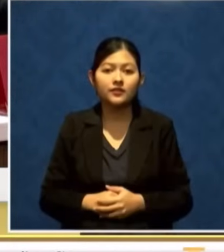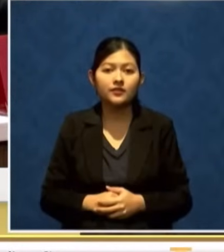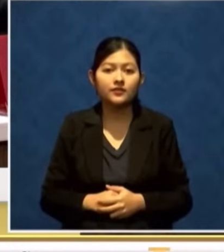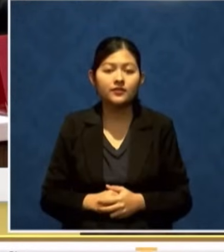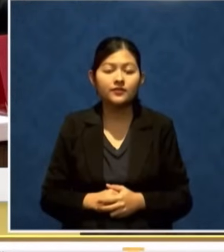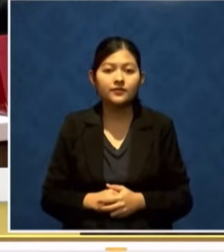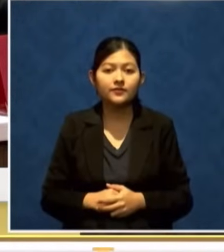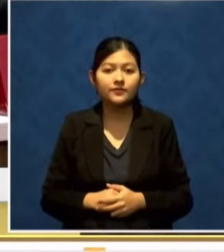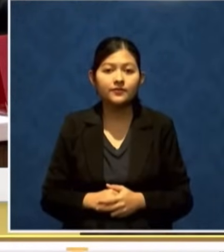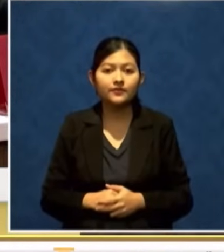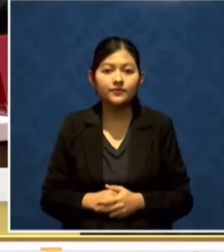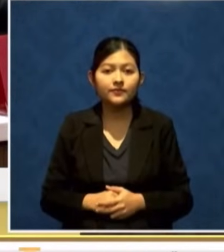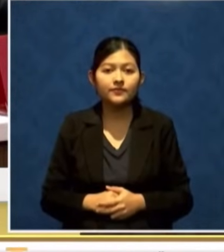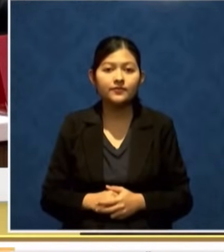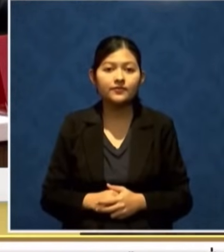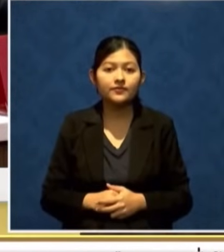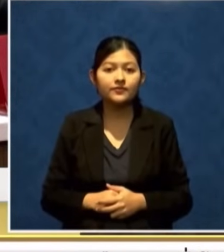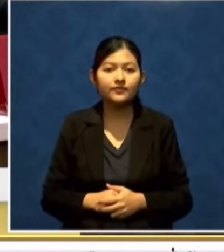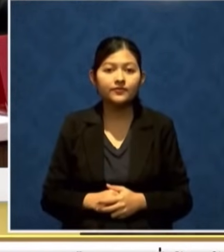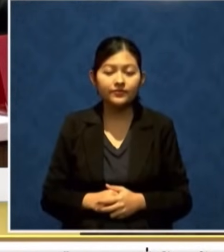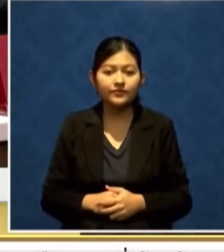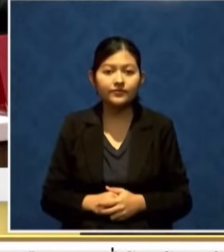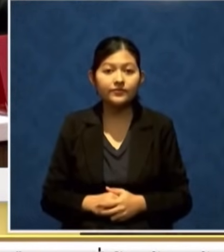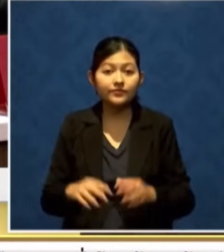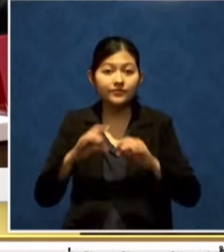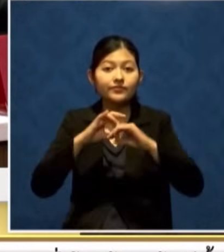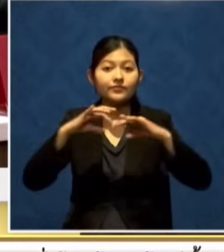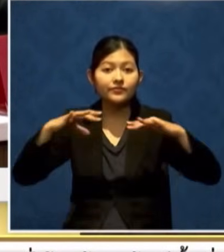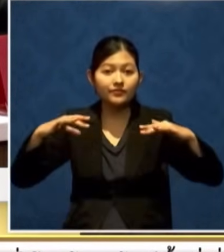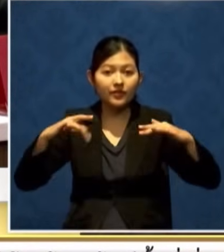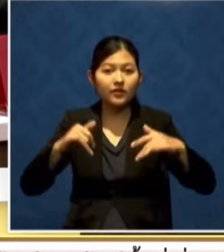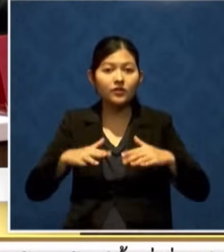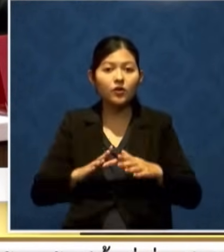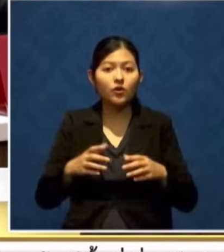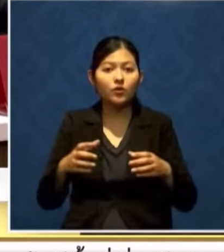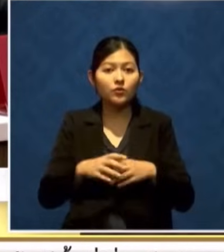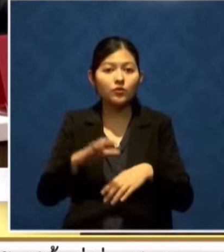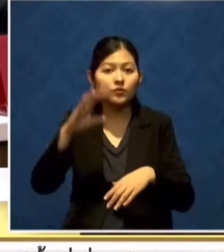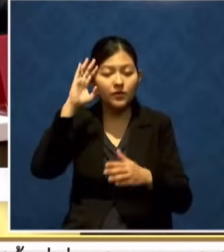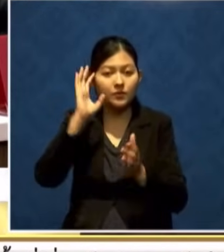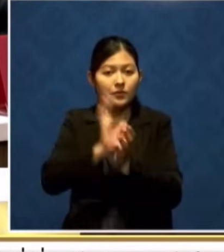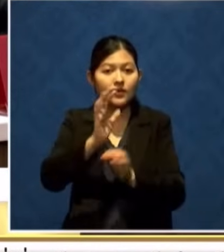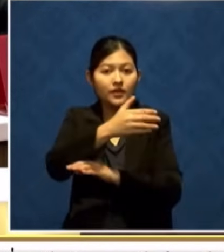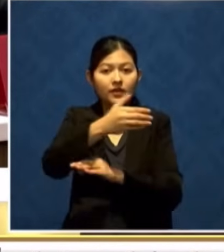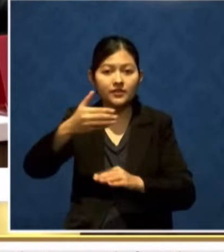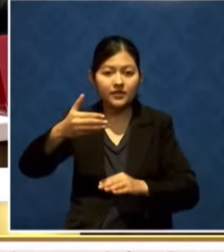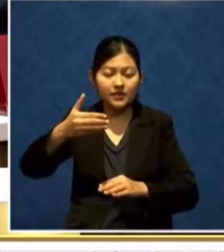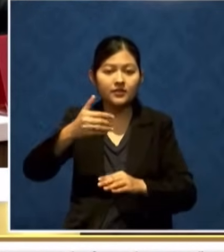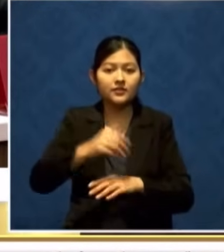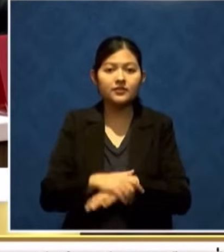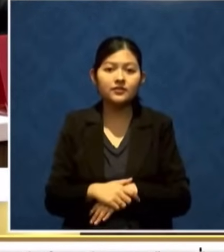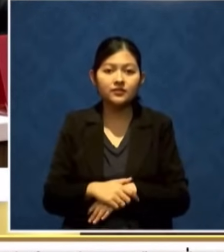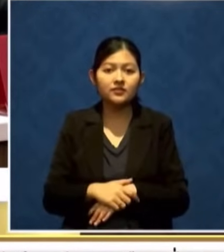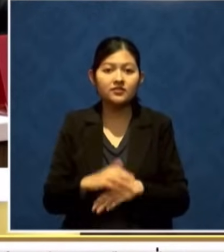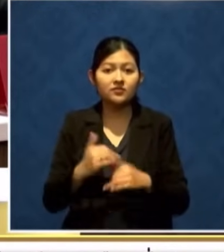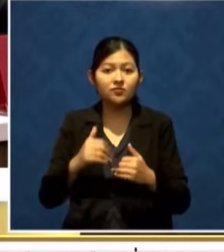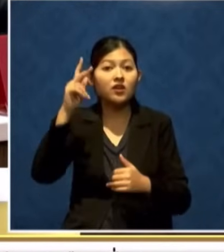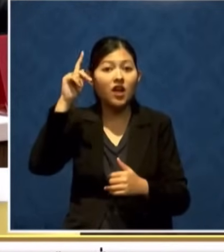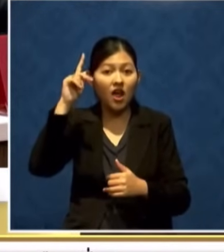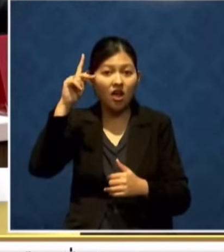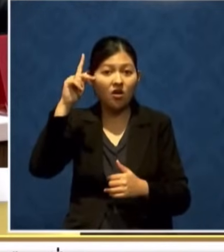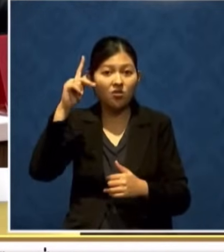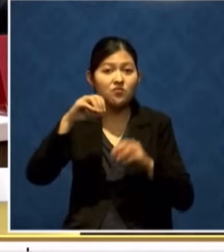เรื่องความขัดแย้งในสำนักงานตำรวจแห่งชาติเป็นข่าวใน